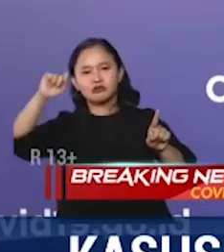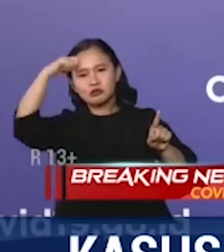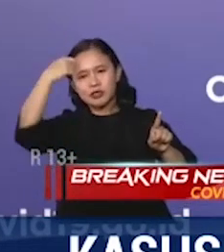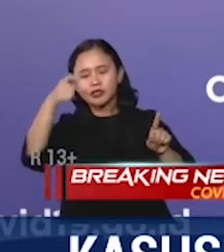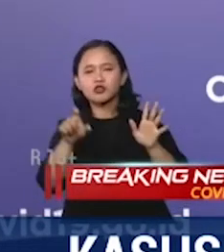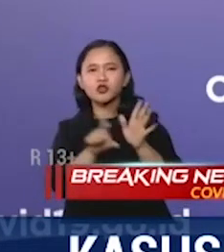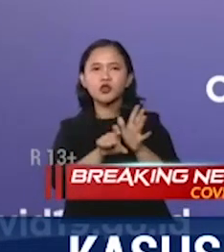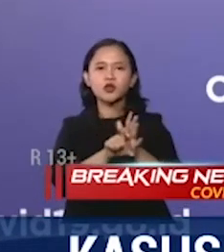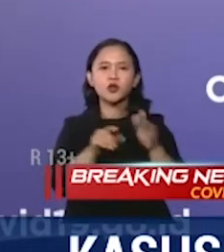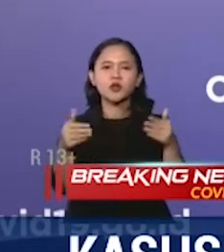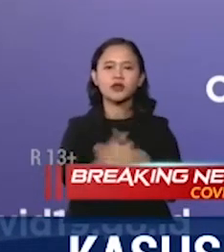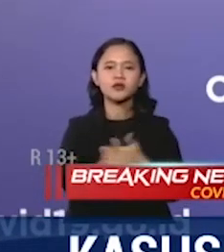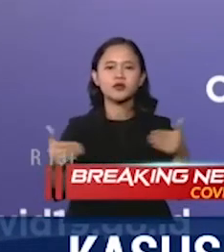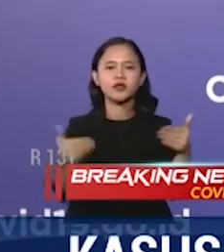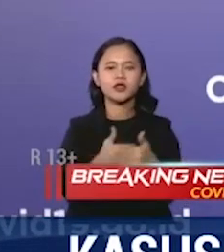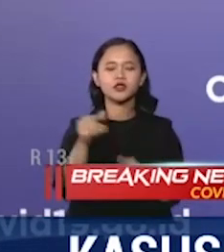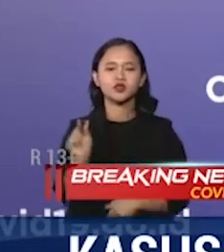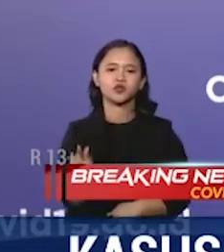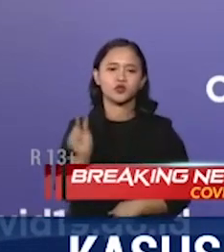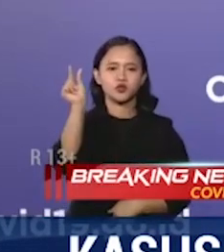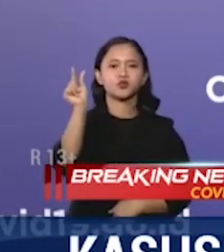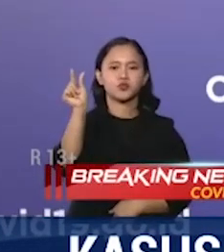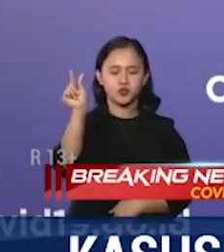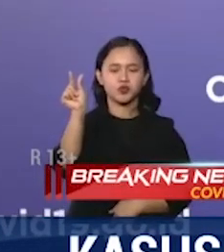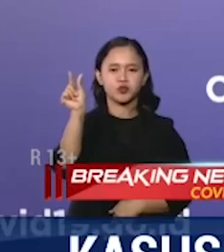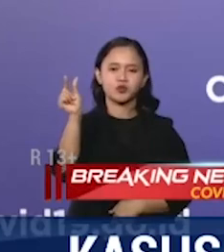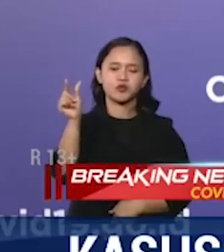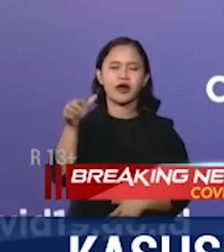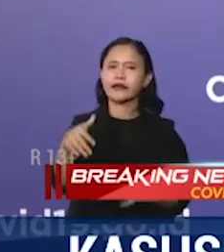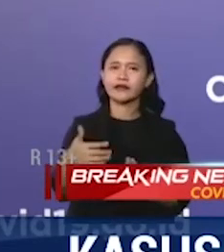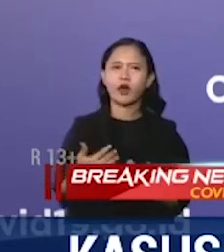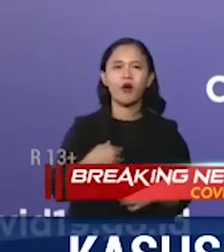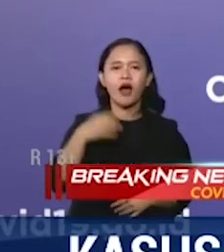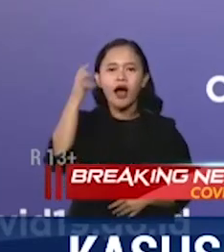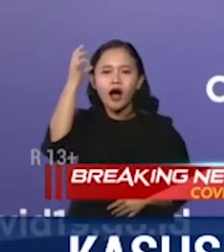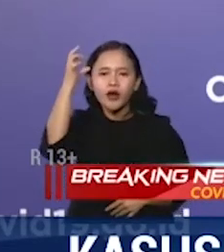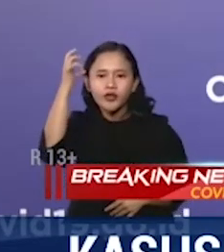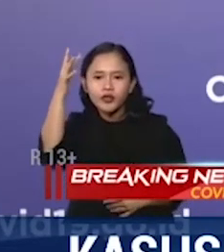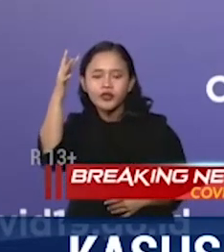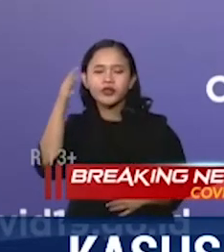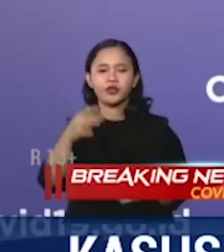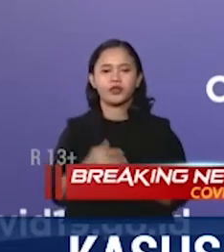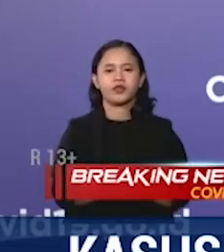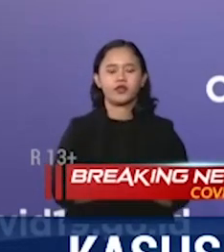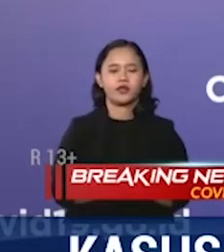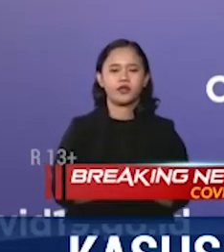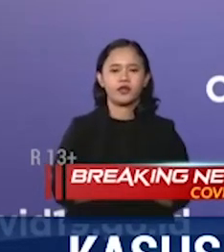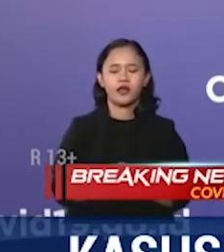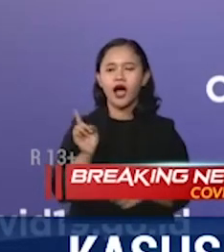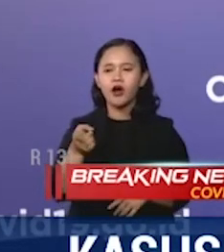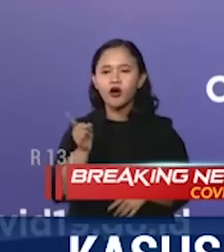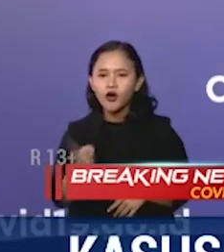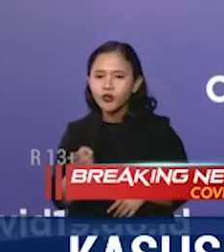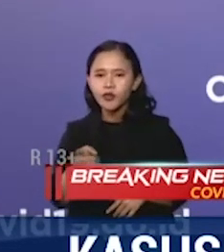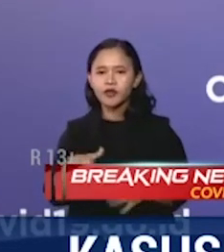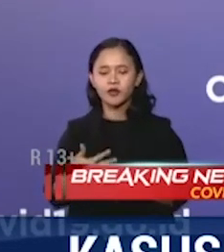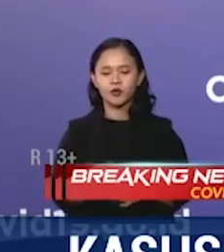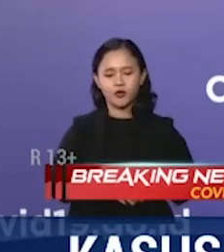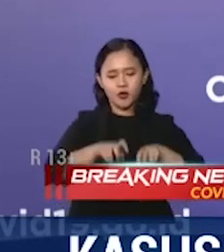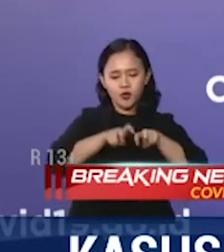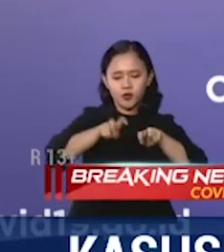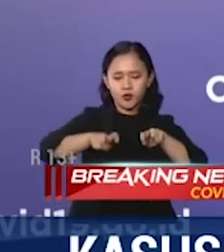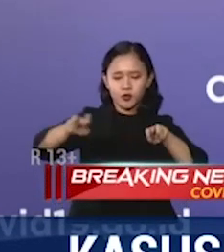transportasi umum Hai misalnya di angkutan kota Hai di angkot dengan jarak duduk